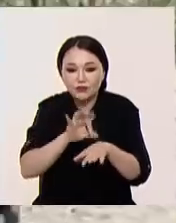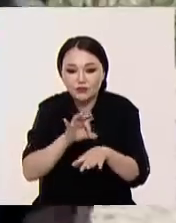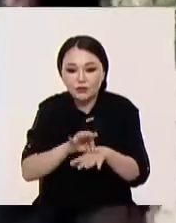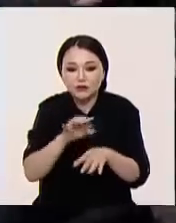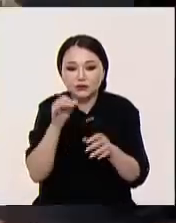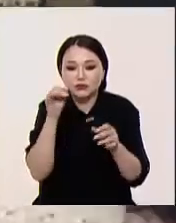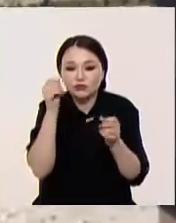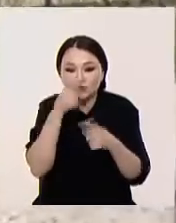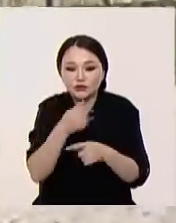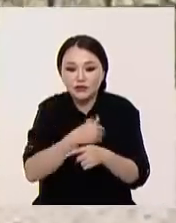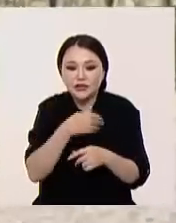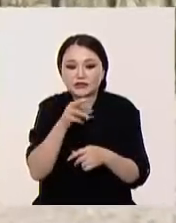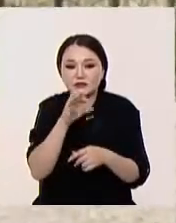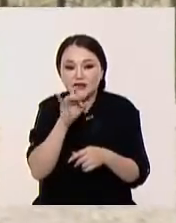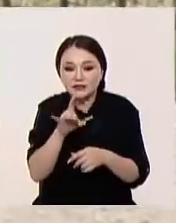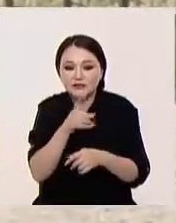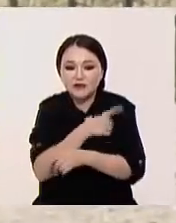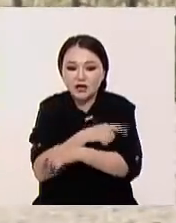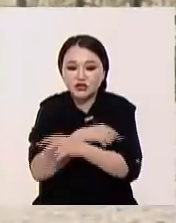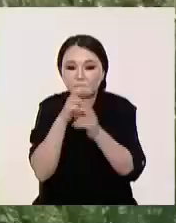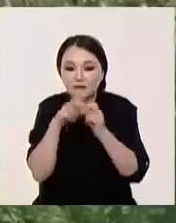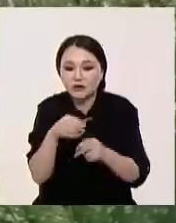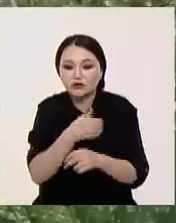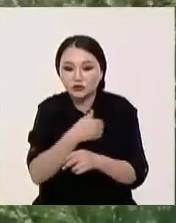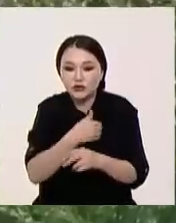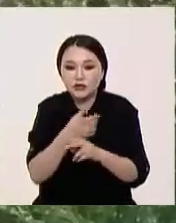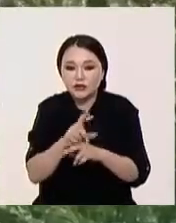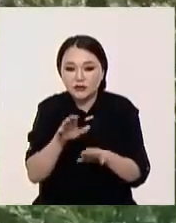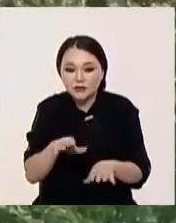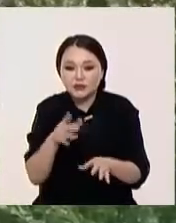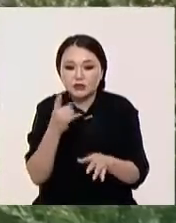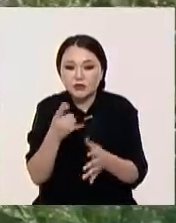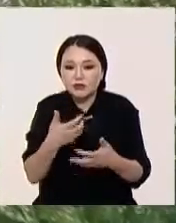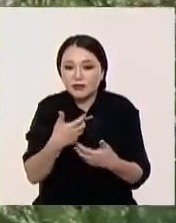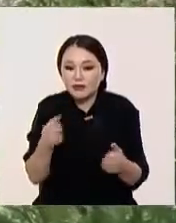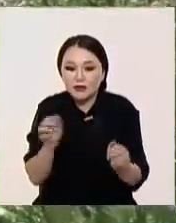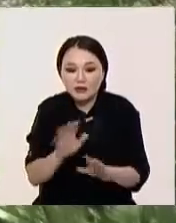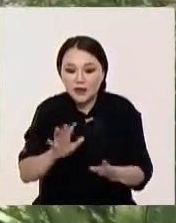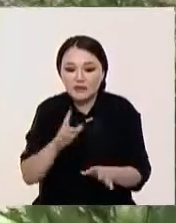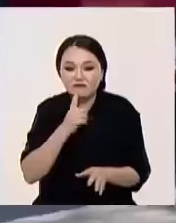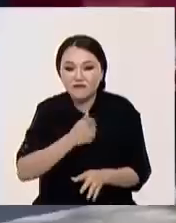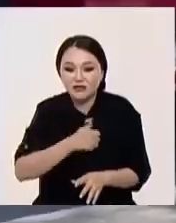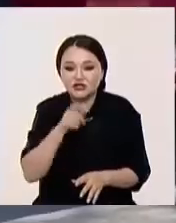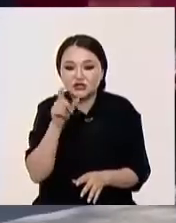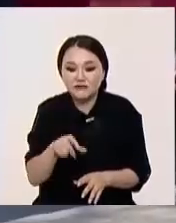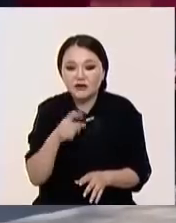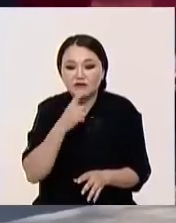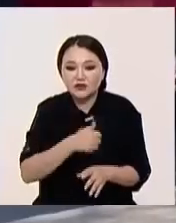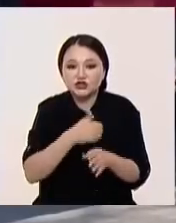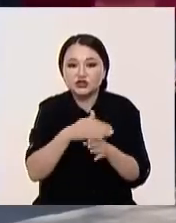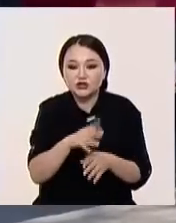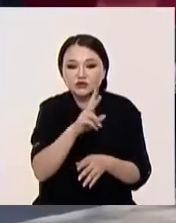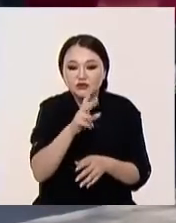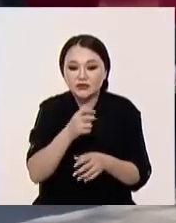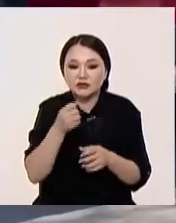жоғын анықтау үшін диспансер мамандарына тексертпек. Алайда ондағылар баламызды қабылдамай жатыр дейді. Ал сарбаздың өзі әскери бөлім де